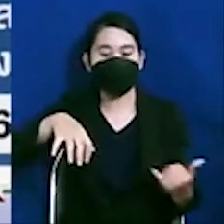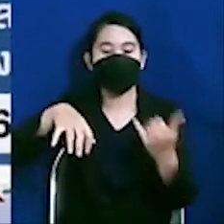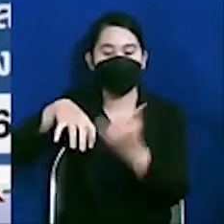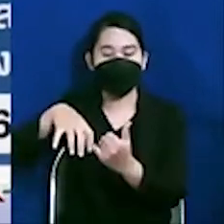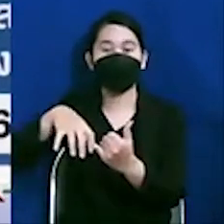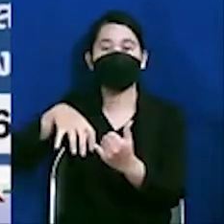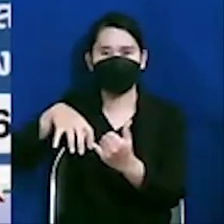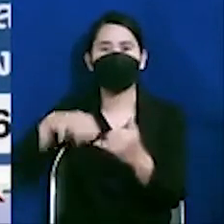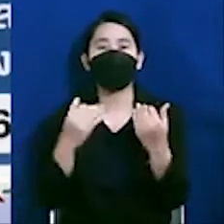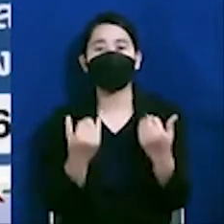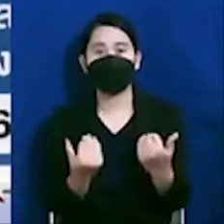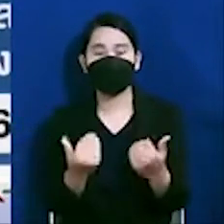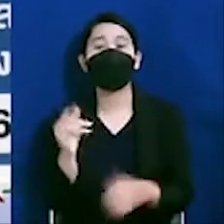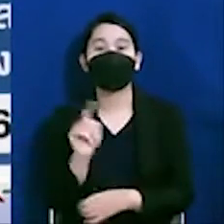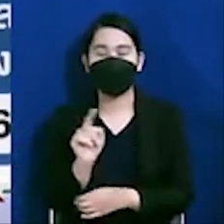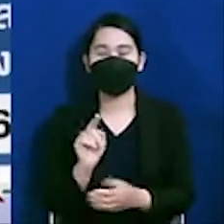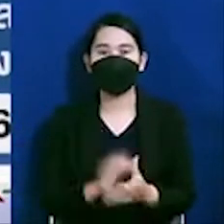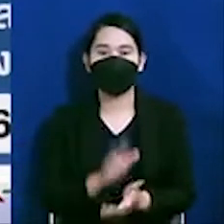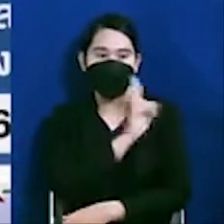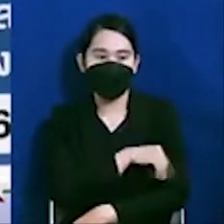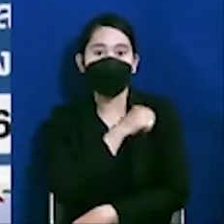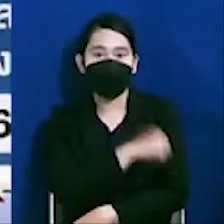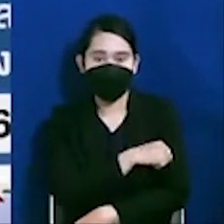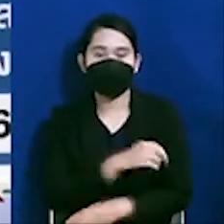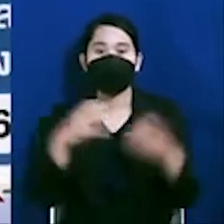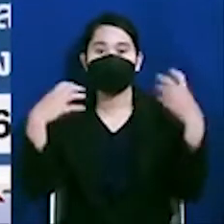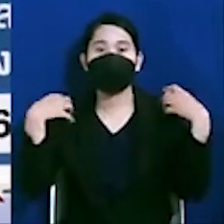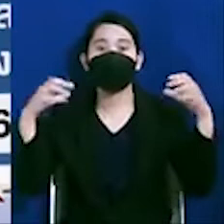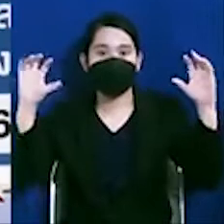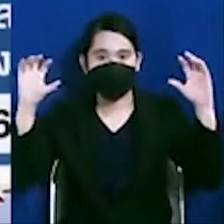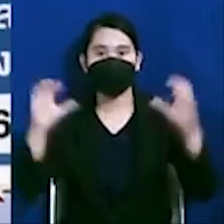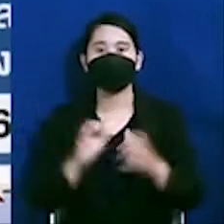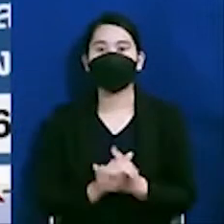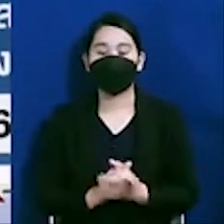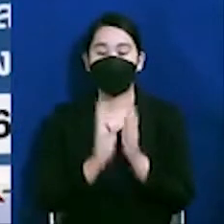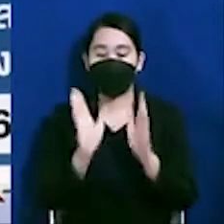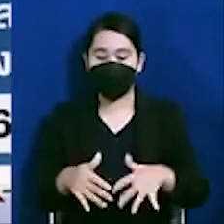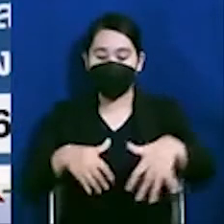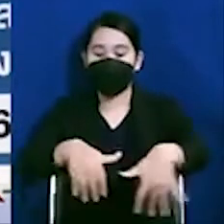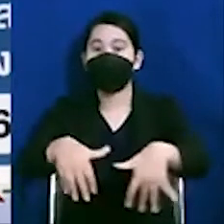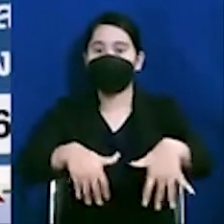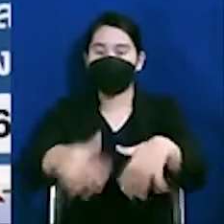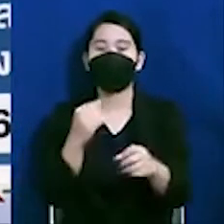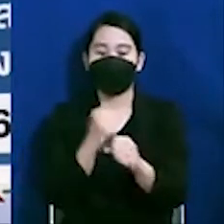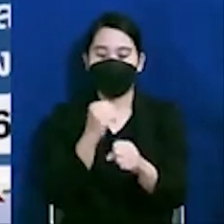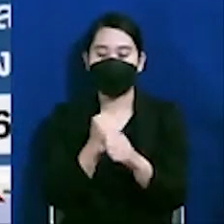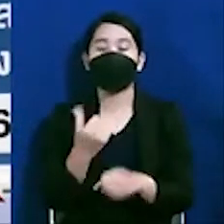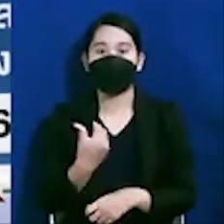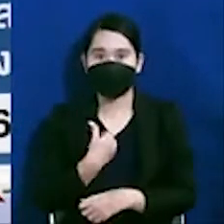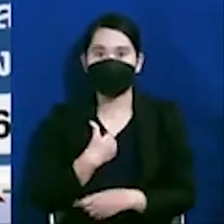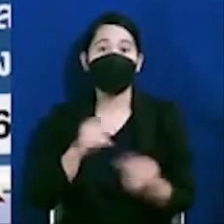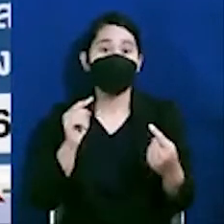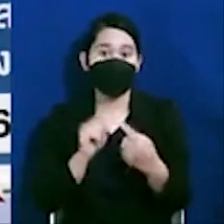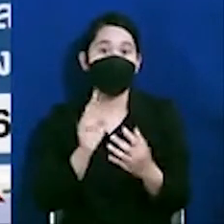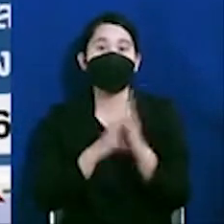ตอนนี้ทั้งในส่วนของโรงพยาบาลภาครัฐนะครับกับประชาสังคมเนี่ยช่วยกันทำไปแล้วในเรื่องของพวกใบเซอร์